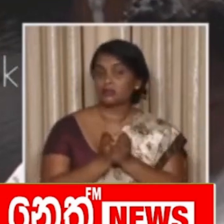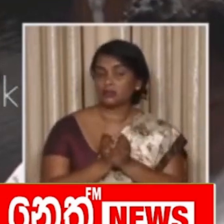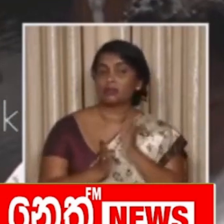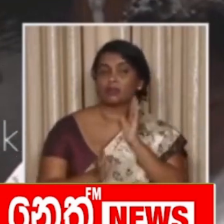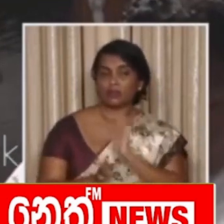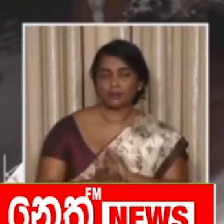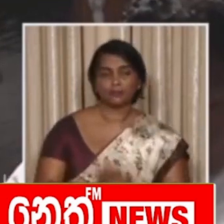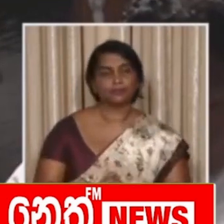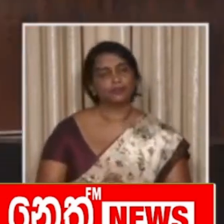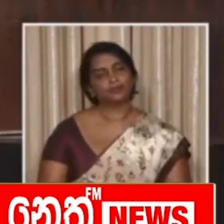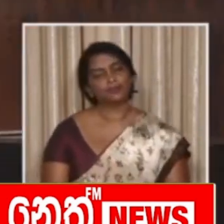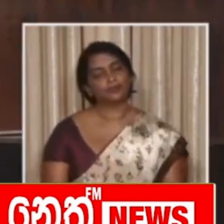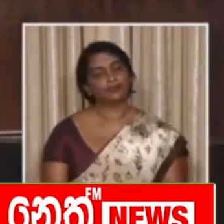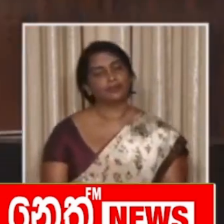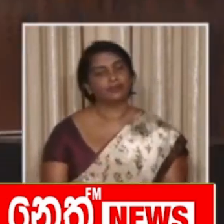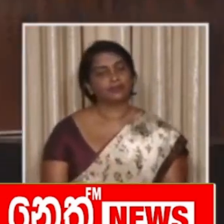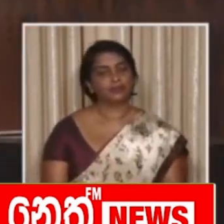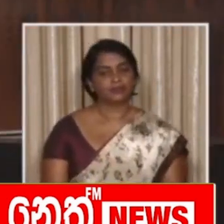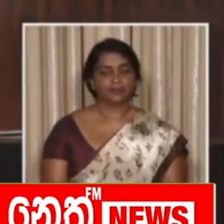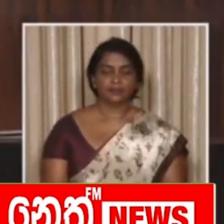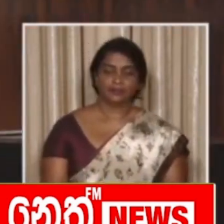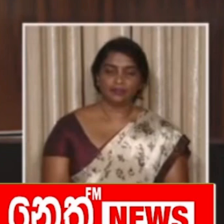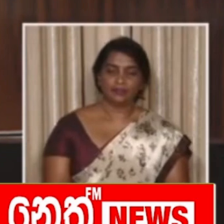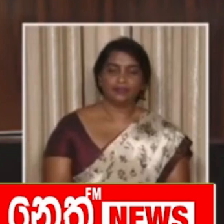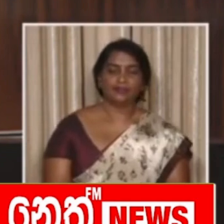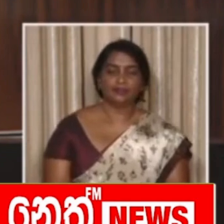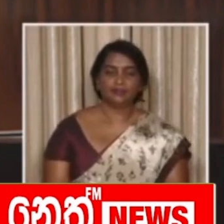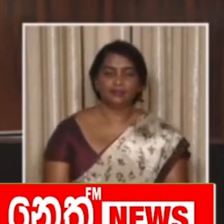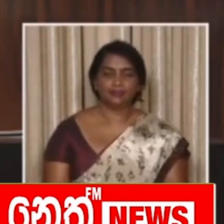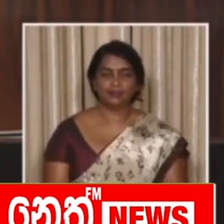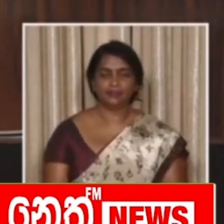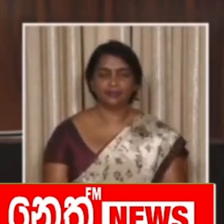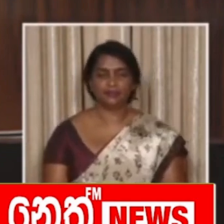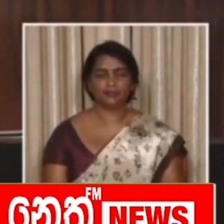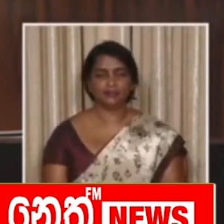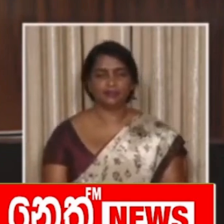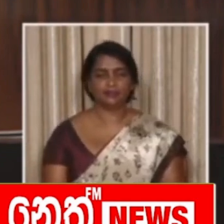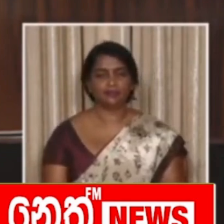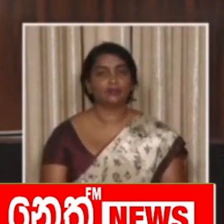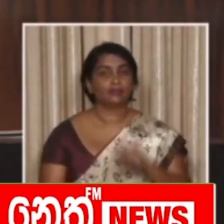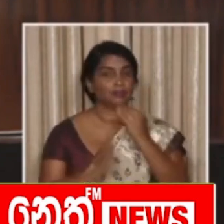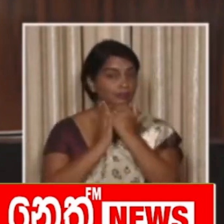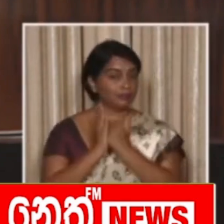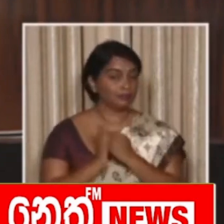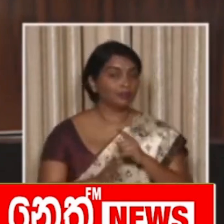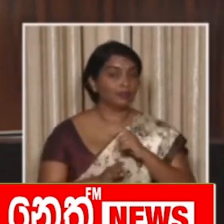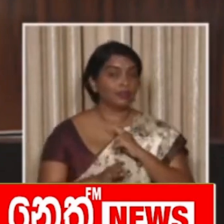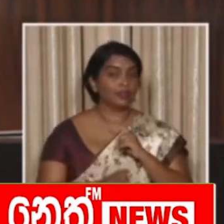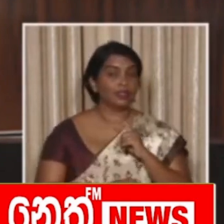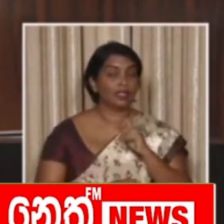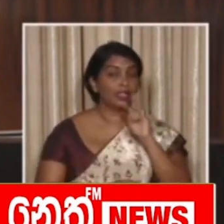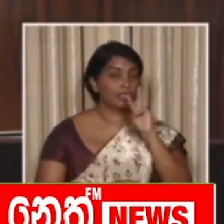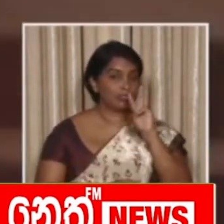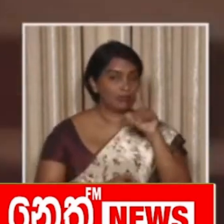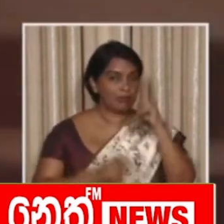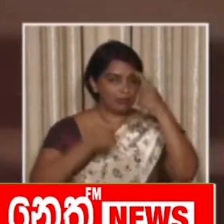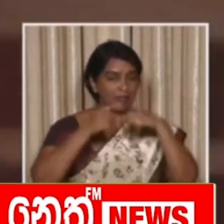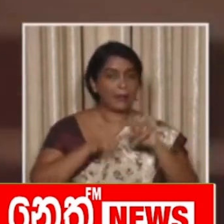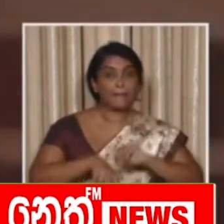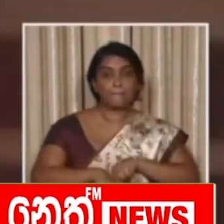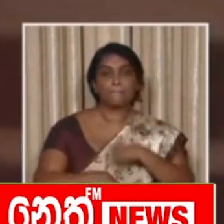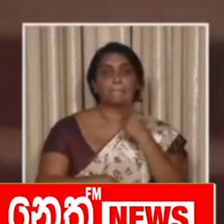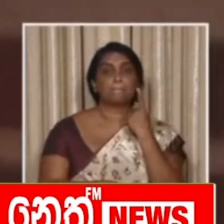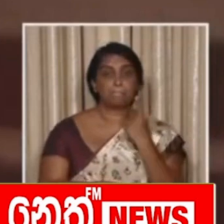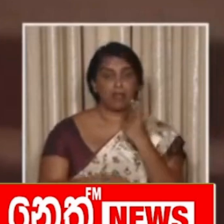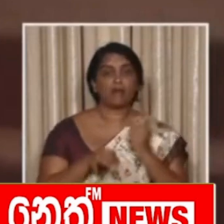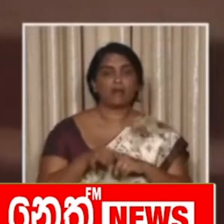වෙනුවෙන් අවධානය යොමු කරනවා. ස්ථාවර නියෝග යටතේ 35 පැයක අපිට ප්‍රශ්න අහන්න පුළුවන්. දැන්